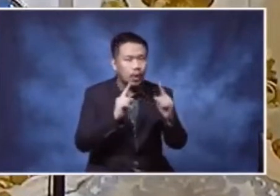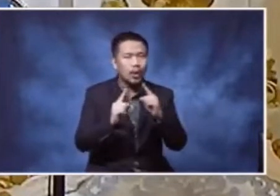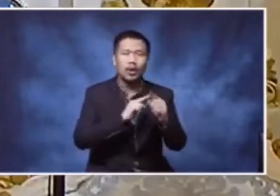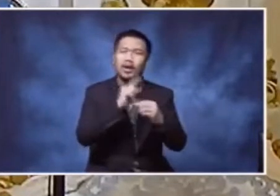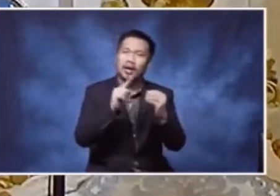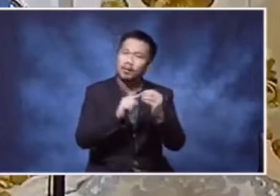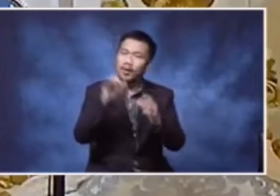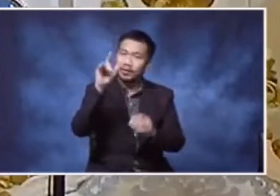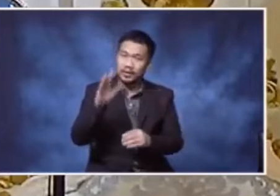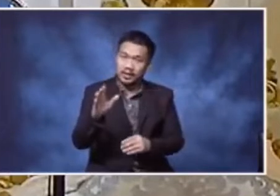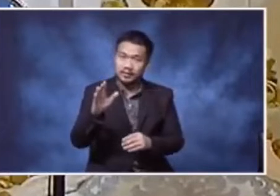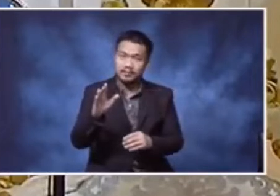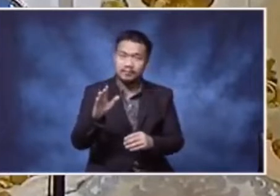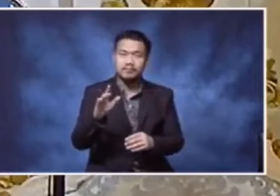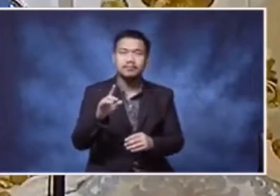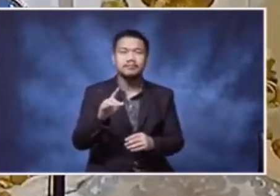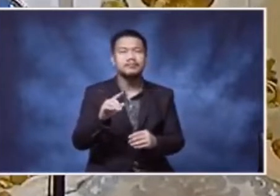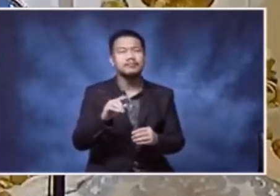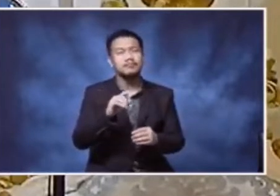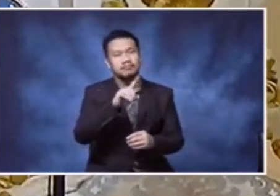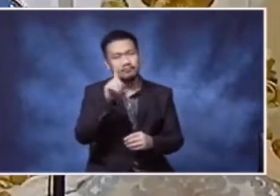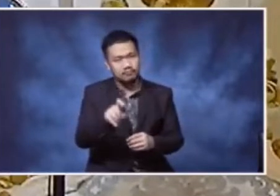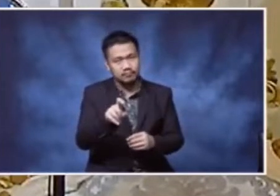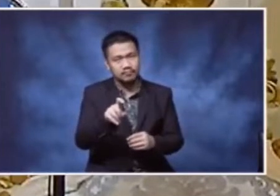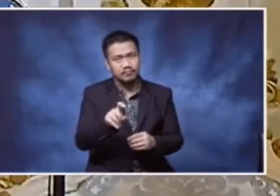Pinag-uusapan din ba si Jesus?